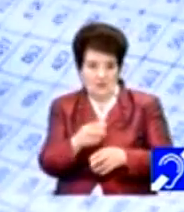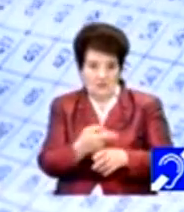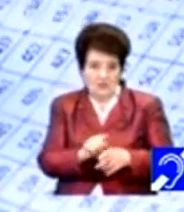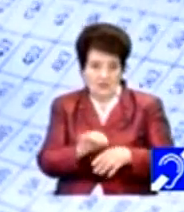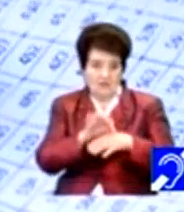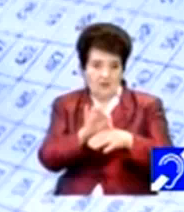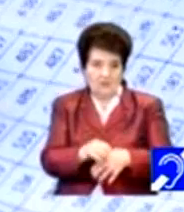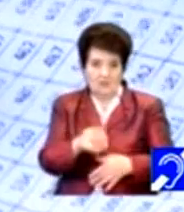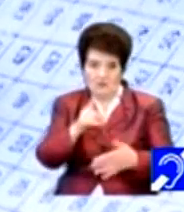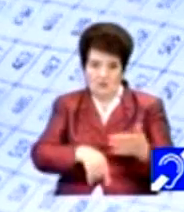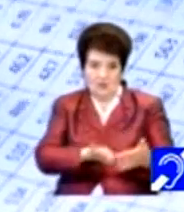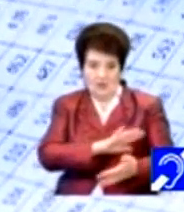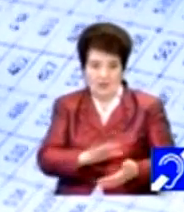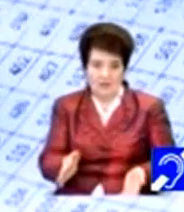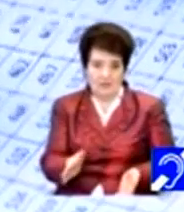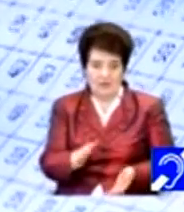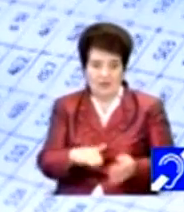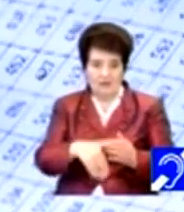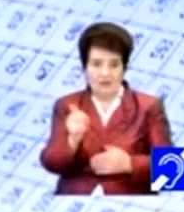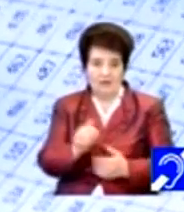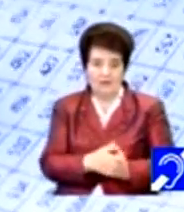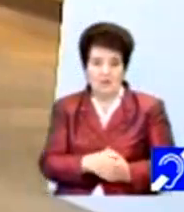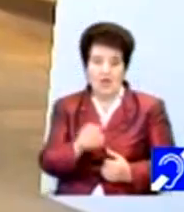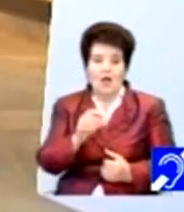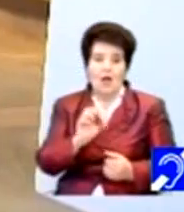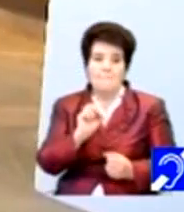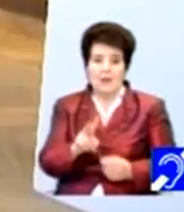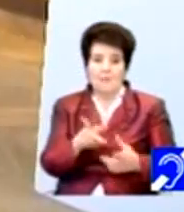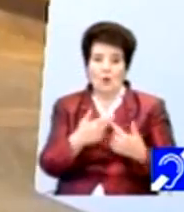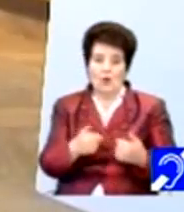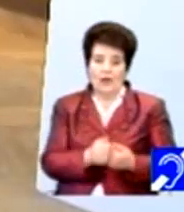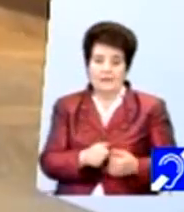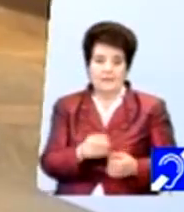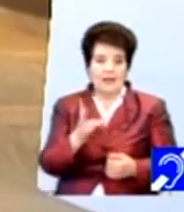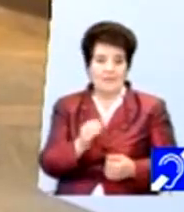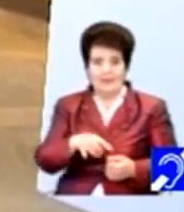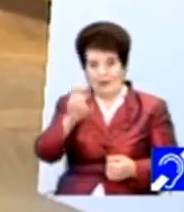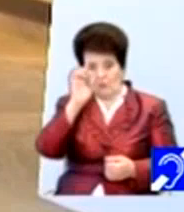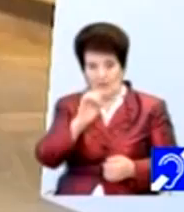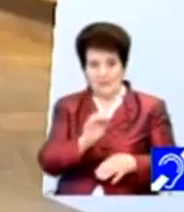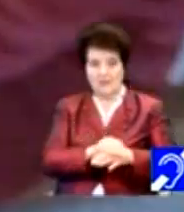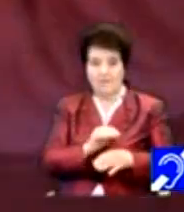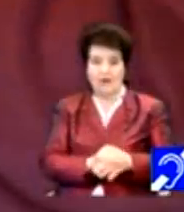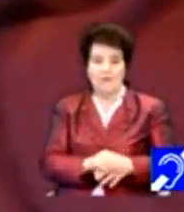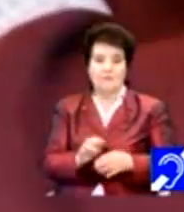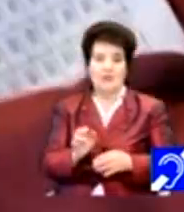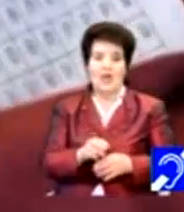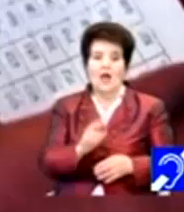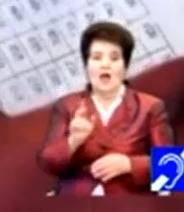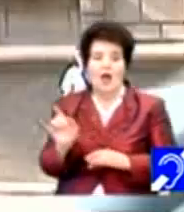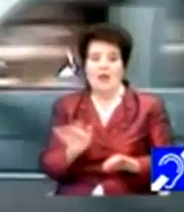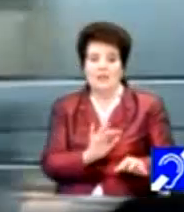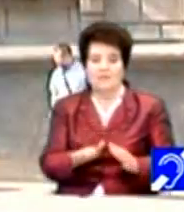duce la neîncredere în procesul electoral. Mai mult, membrii organizațiilor neguvernamentale susțin că, de fapt, activitatea de observare